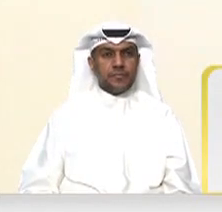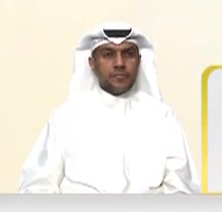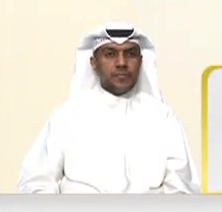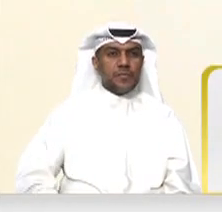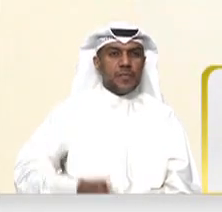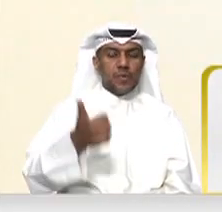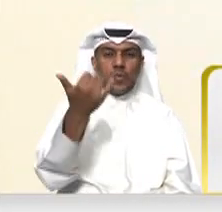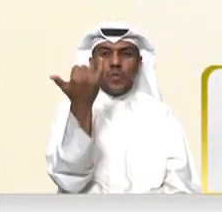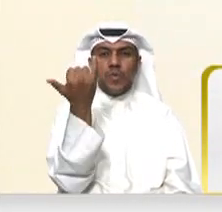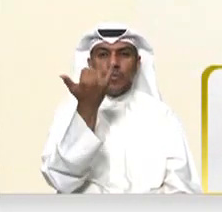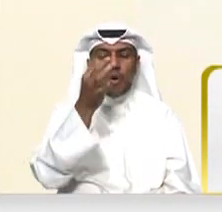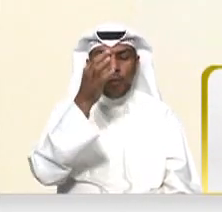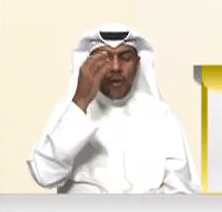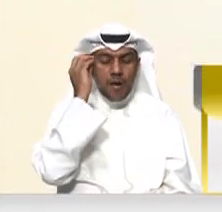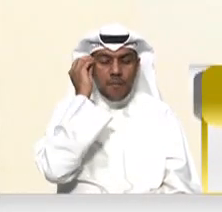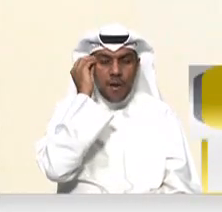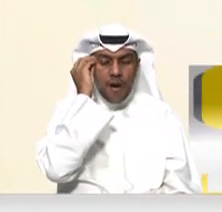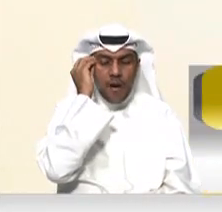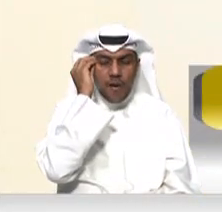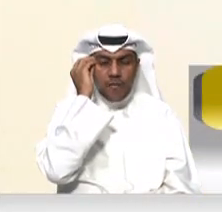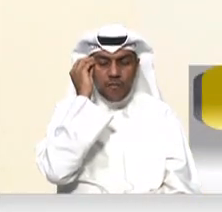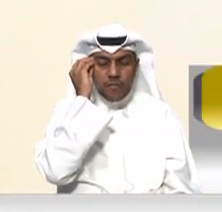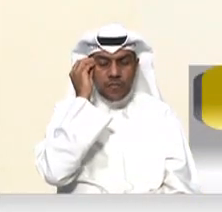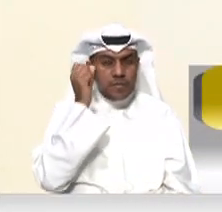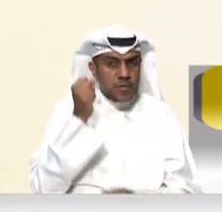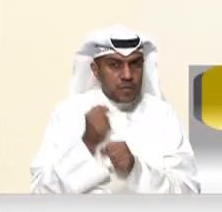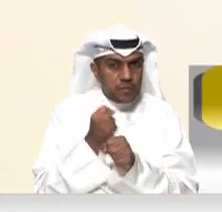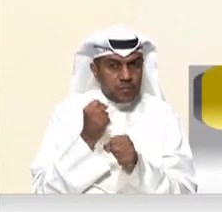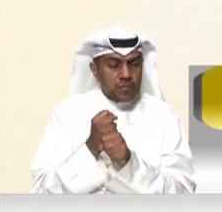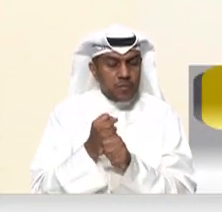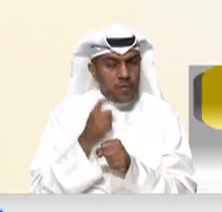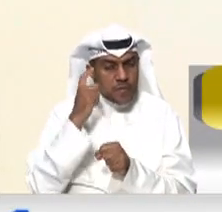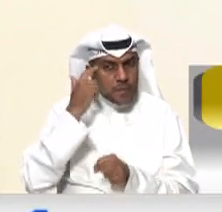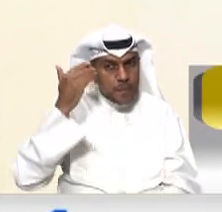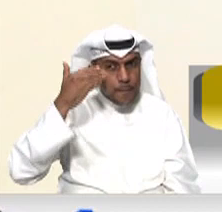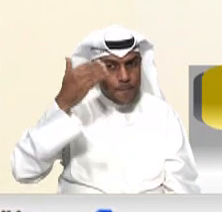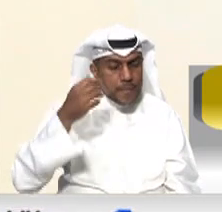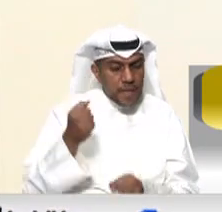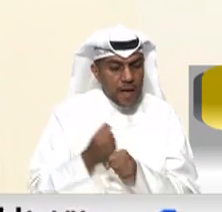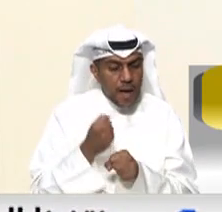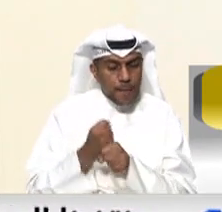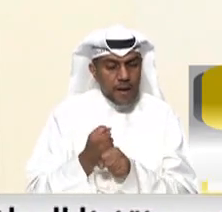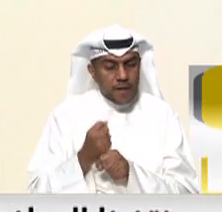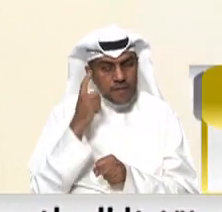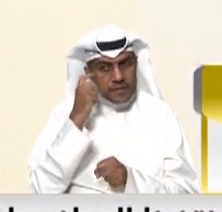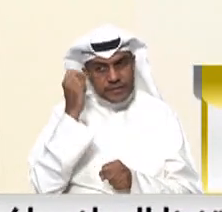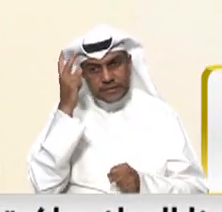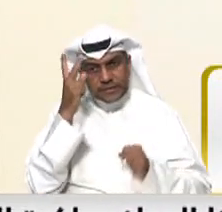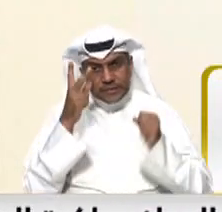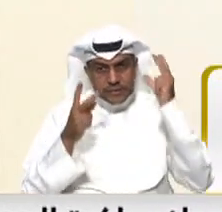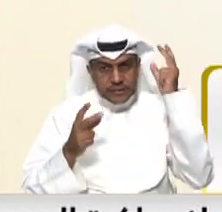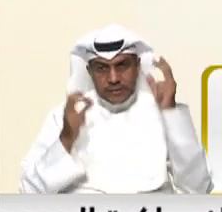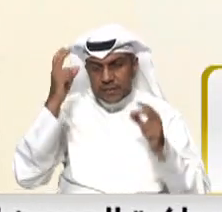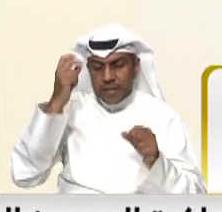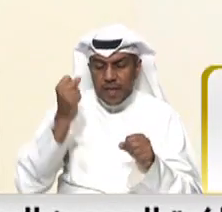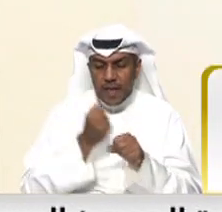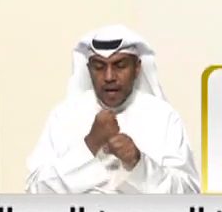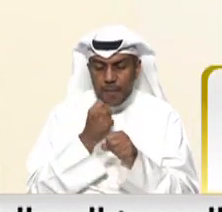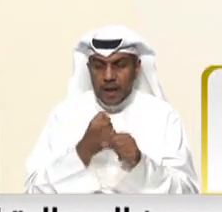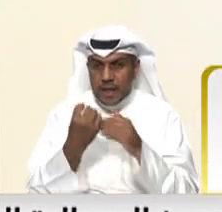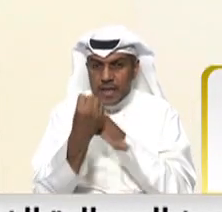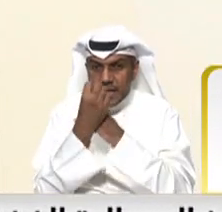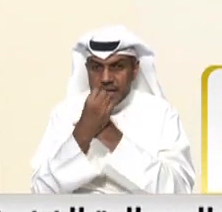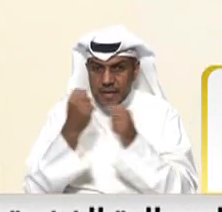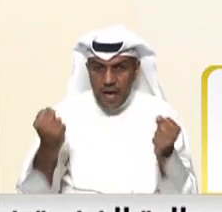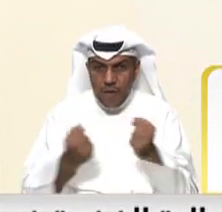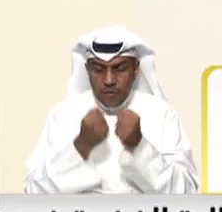هي إعداد دراسة الجدوى وكيفية توقع أداء المشروع في المستقبل واكتشاف